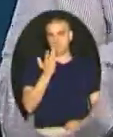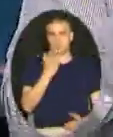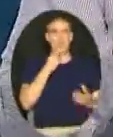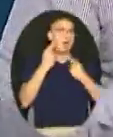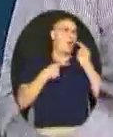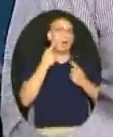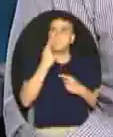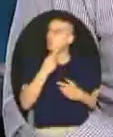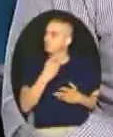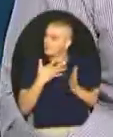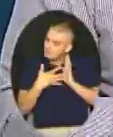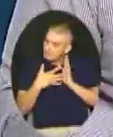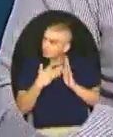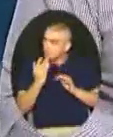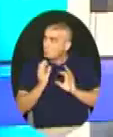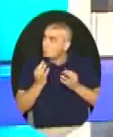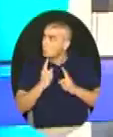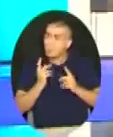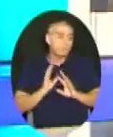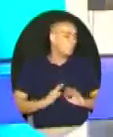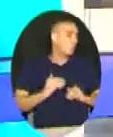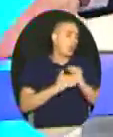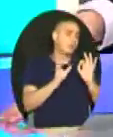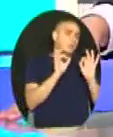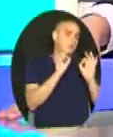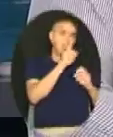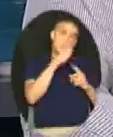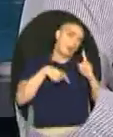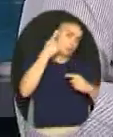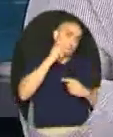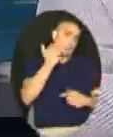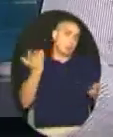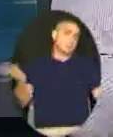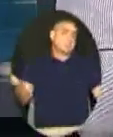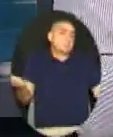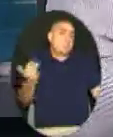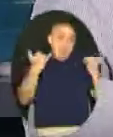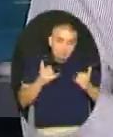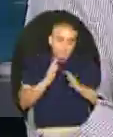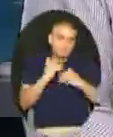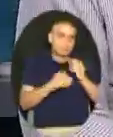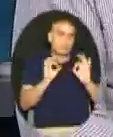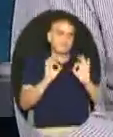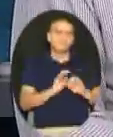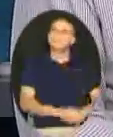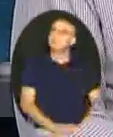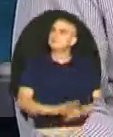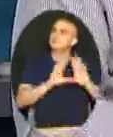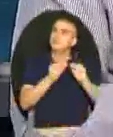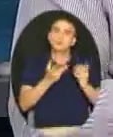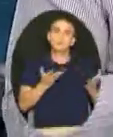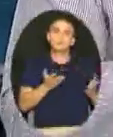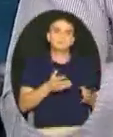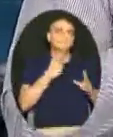תזכורים סביב... ומדהים שאתה אומר, בדקתם וזה פשוט לא התקדם לשום מקום. עכשיו, יכול מאוד להיות שבכנס הבא זה יתקדם. אני אומר, נכון, להיום שום דבר לא זז. אוקיי, סיכום,